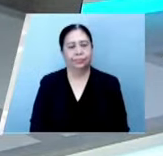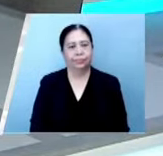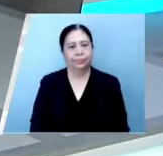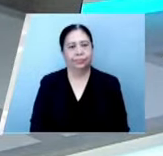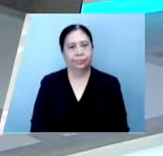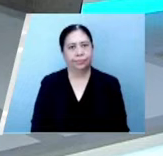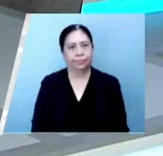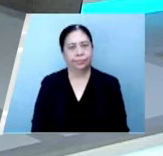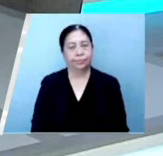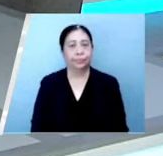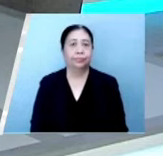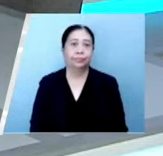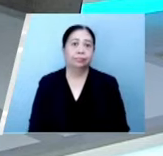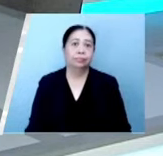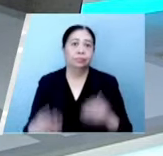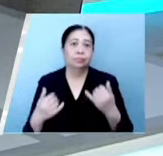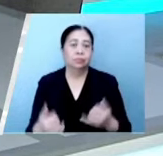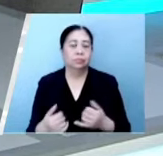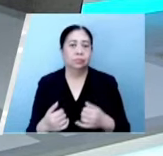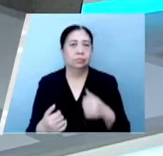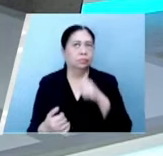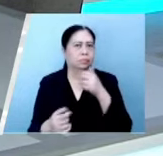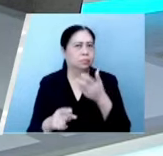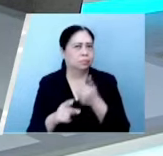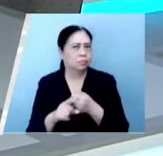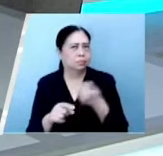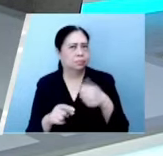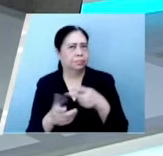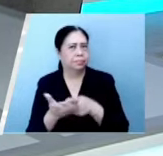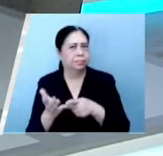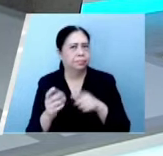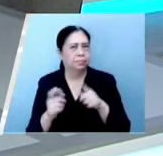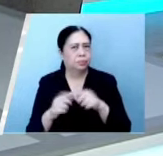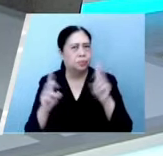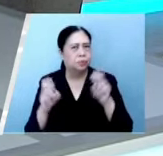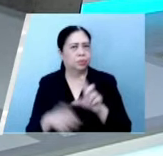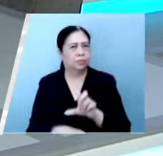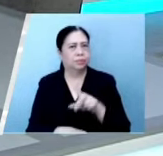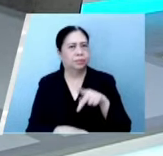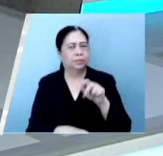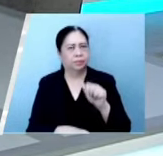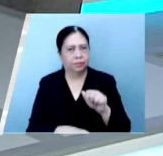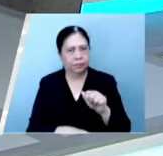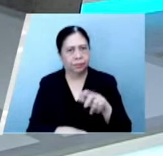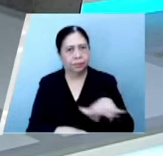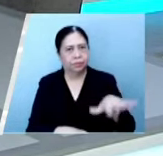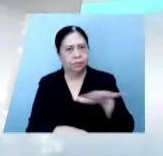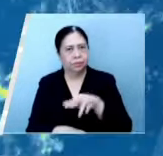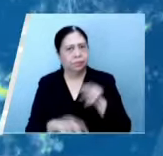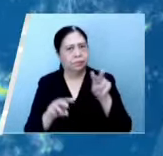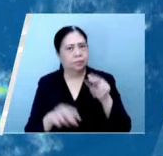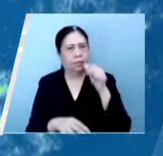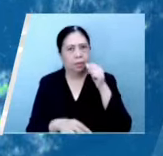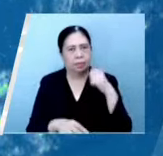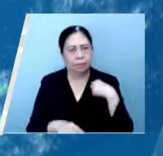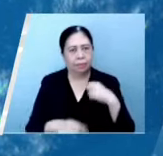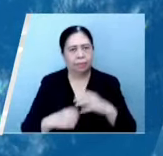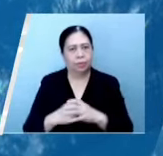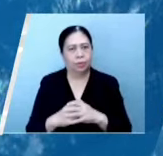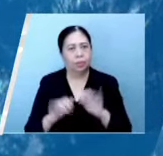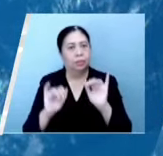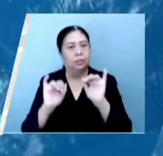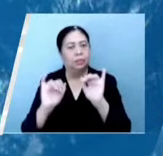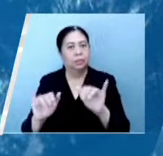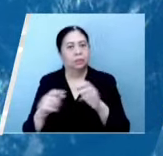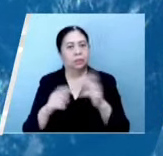Mga kapuso, hindi na nakakaapekto sa anumang bahagi ng bansa yung low pressure area na namataan po kahapon. Nananatili pa rin yan sa